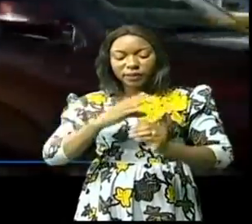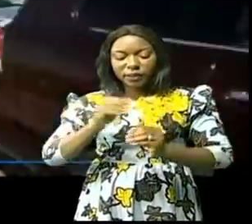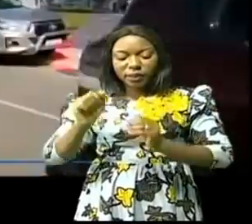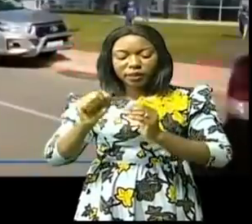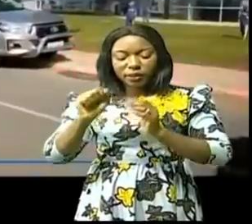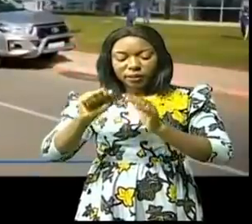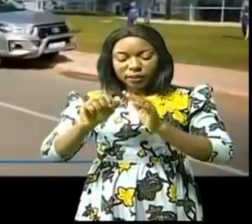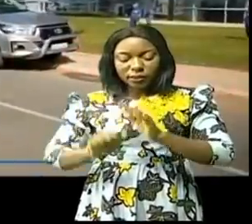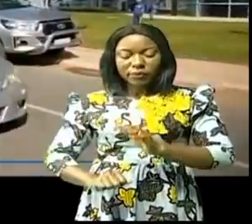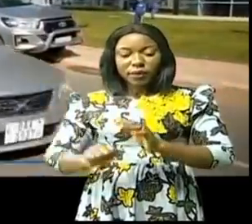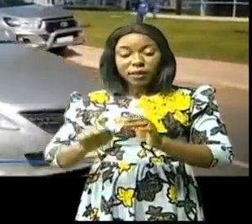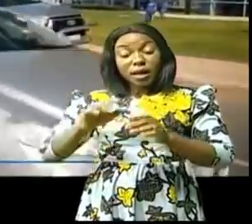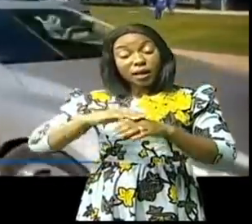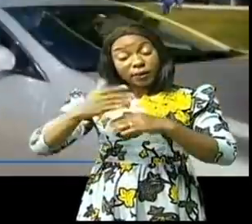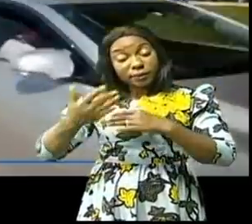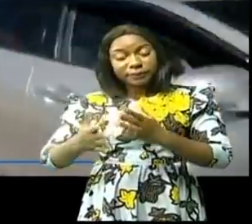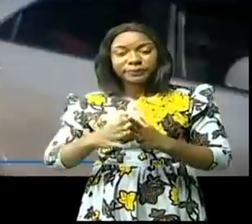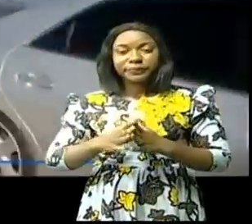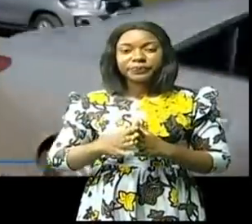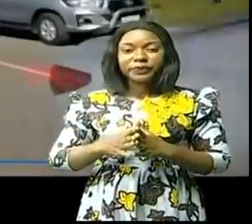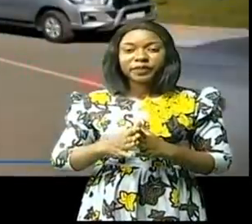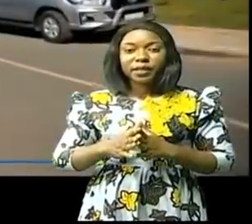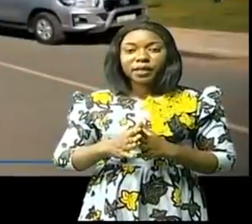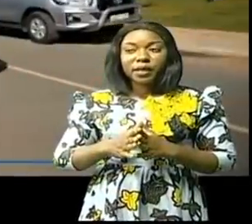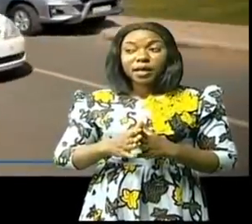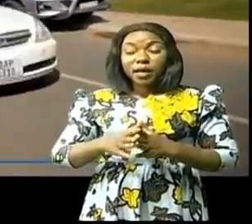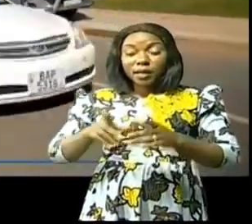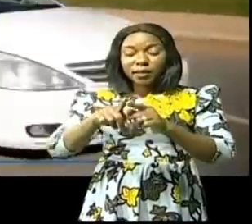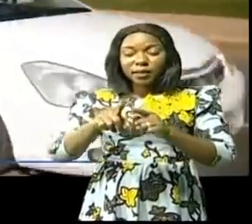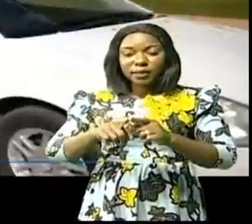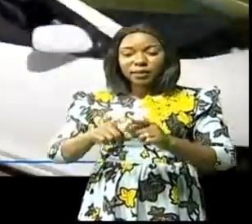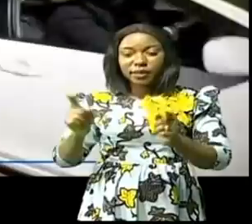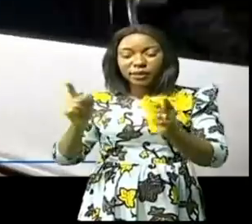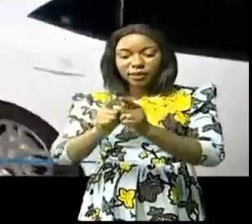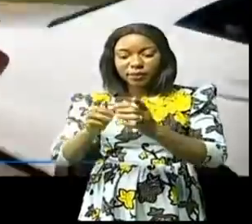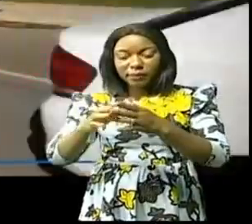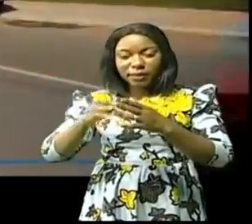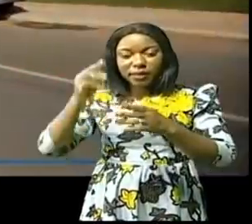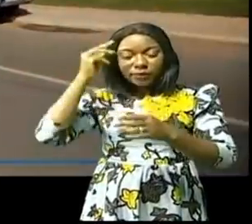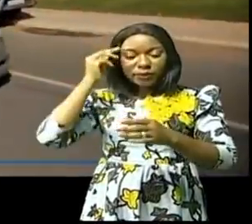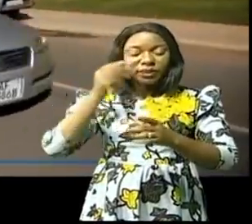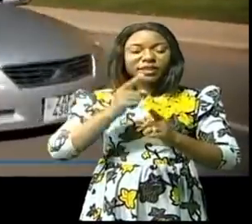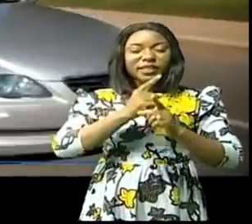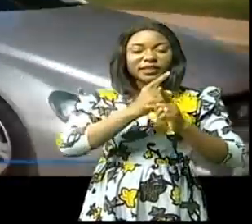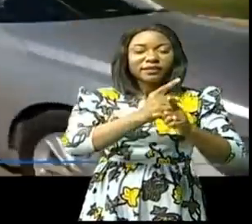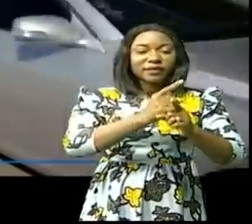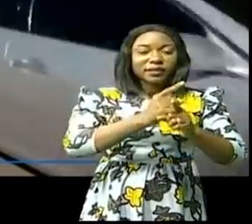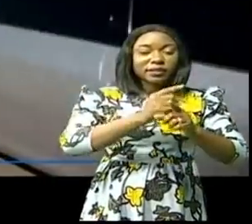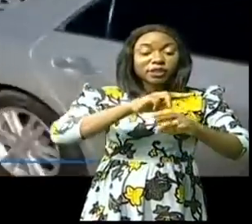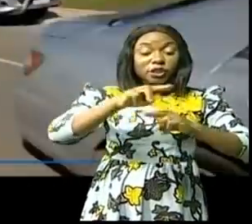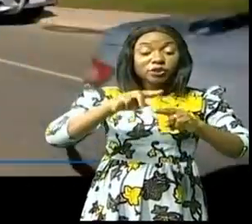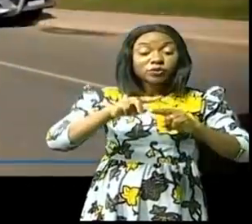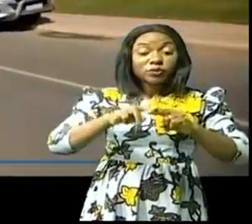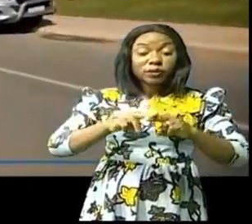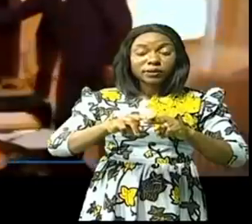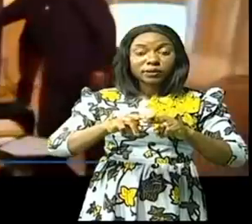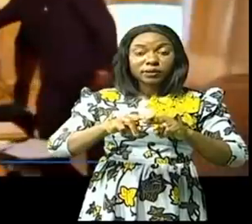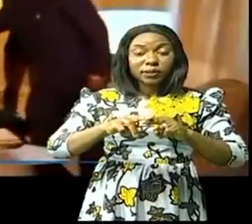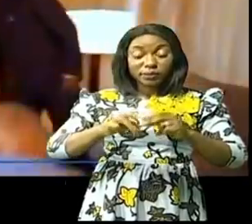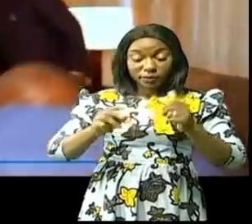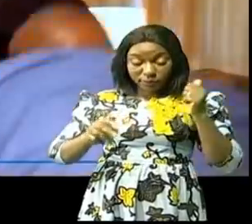souveraineté. Quelques heures après, le patron de la territoriale a été rejoint par le ministre de la Défense nationale, Gilbert Kabanda.